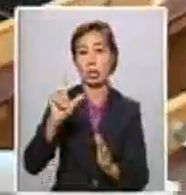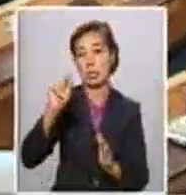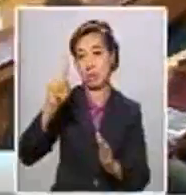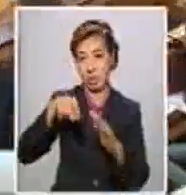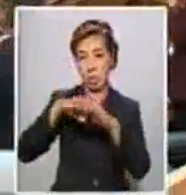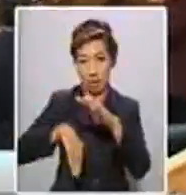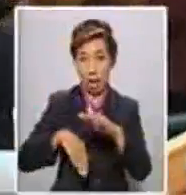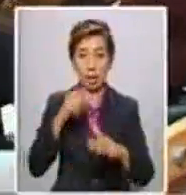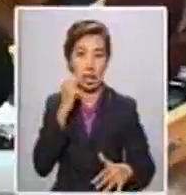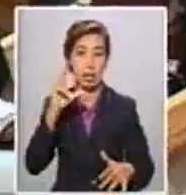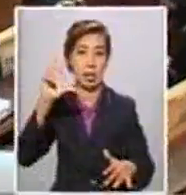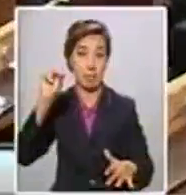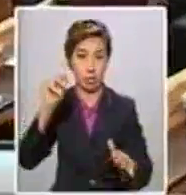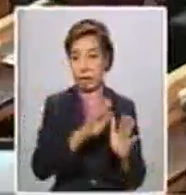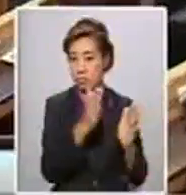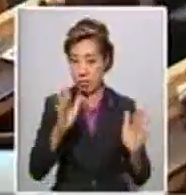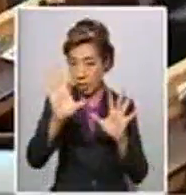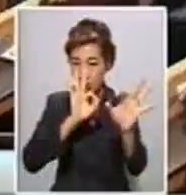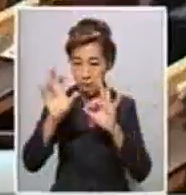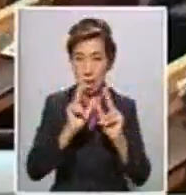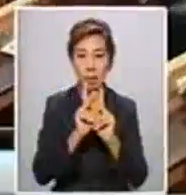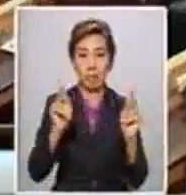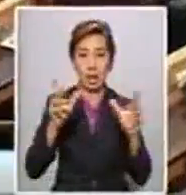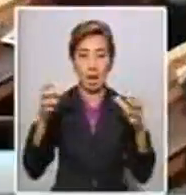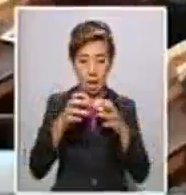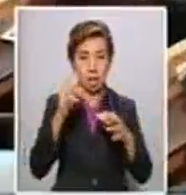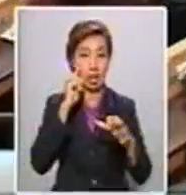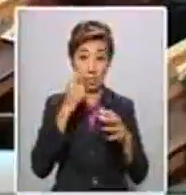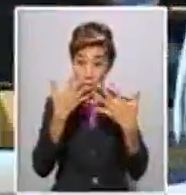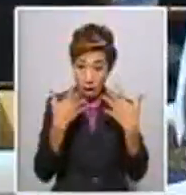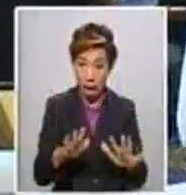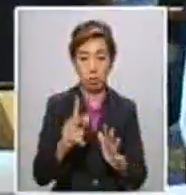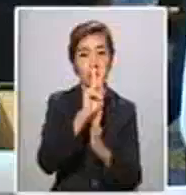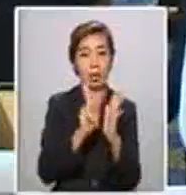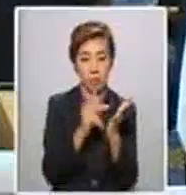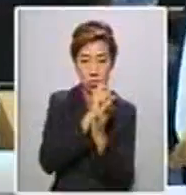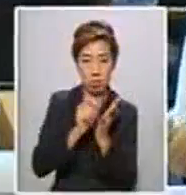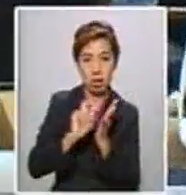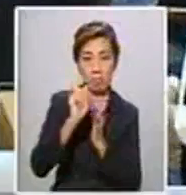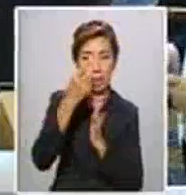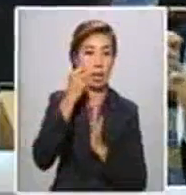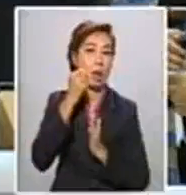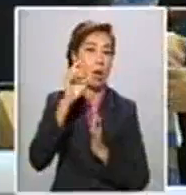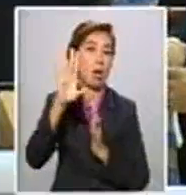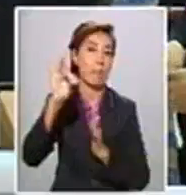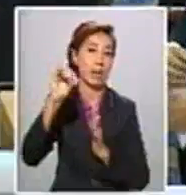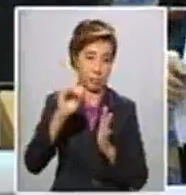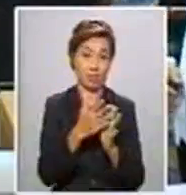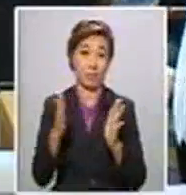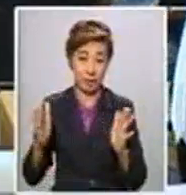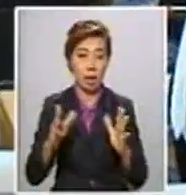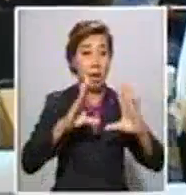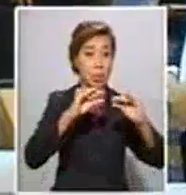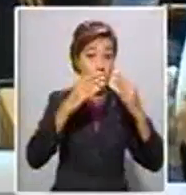าภายใน30วันดำเนินการยกร่างรัฐธรรมนูญใหม่ภายใน180วันโดยช่วงท้ายก่อนที่จะปิดการประชุมประธานสปช.